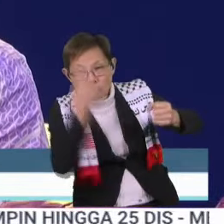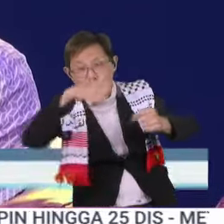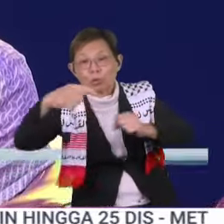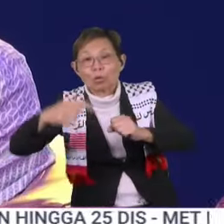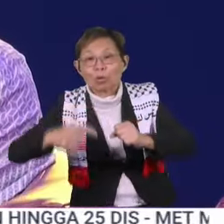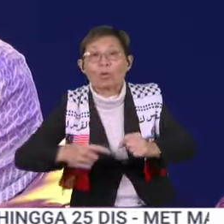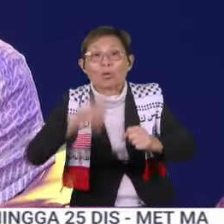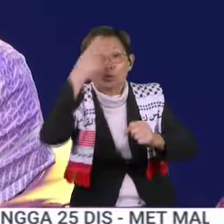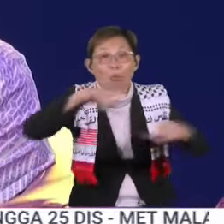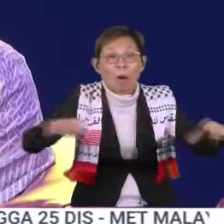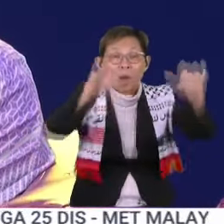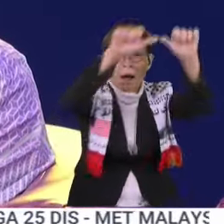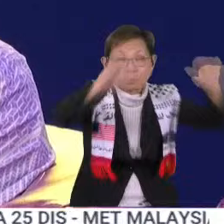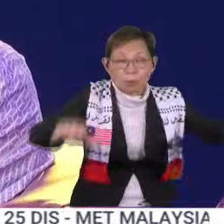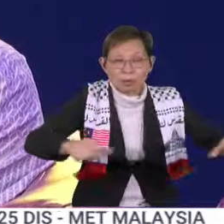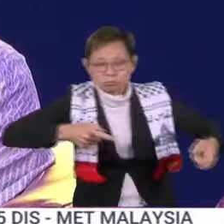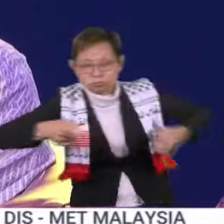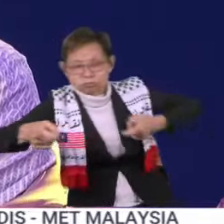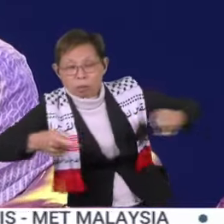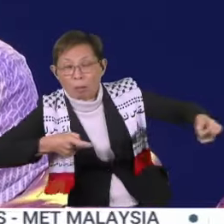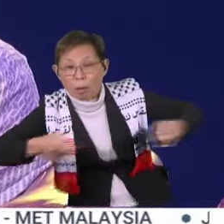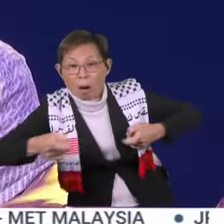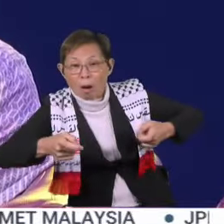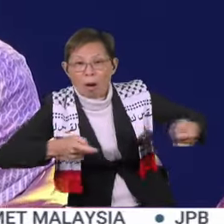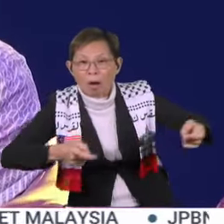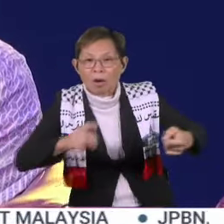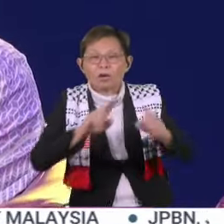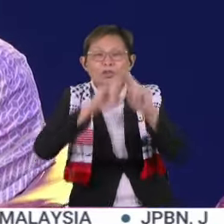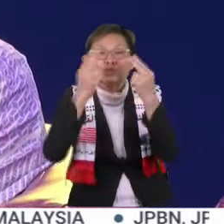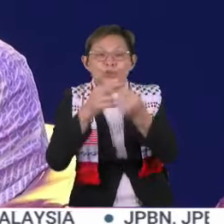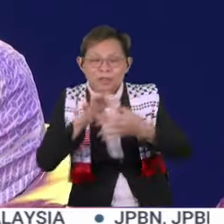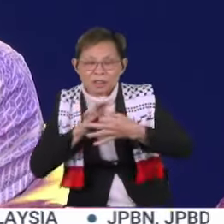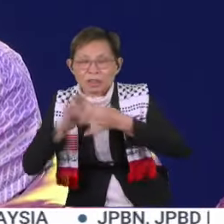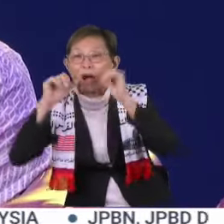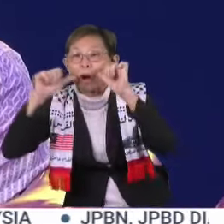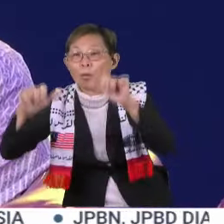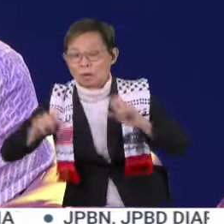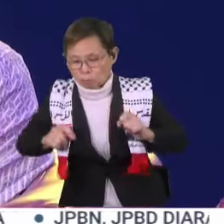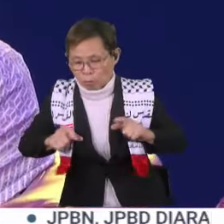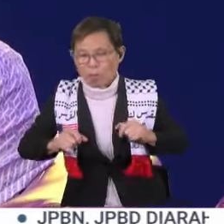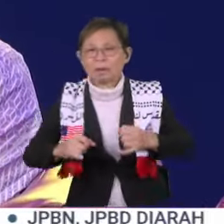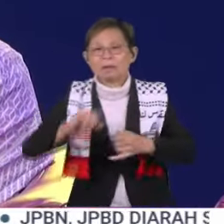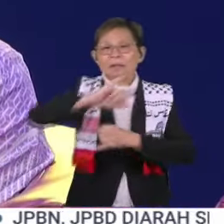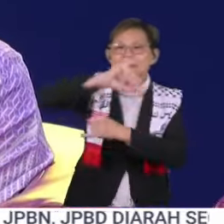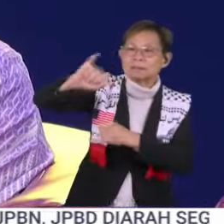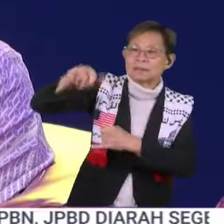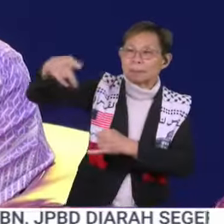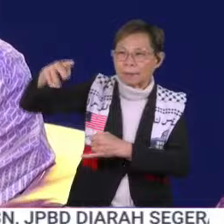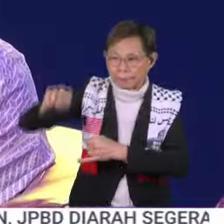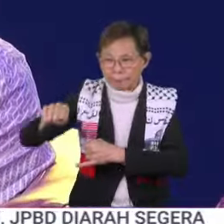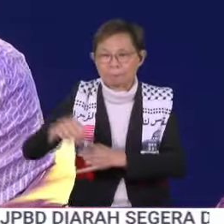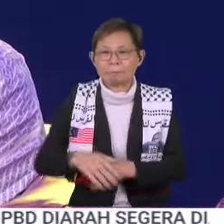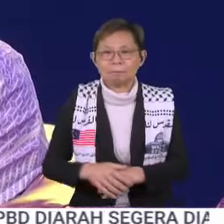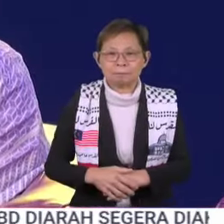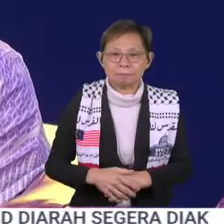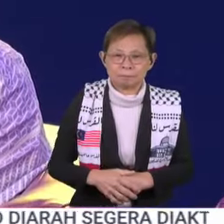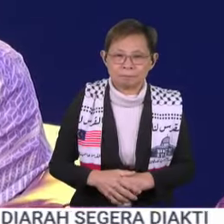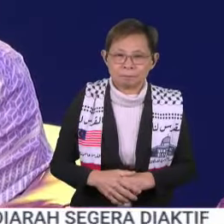di bawah keliliaan, di bawah penyeliaan unit kerjasama awam swasta Jabatan Perdana Menteri.